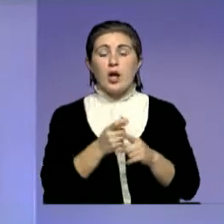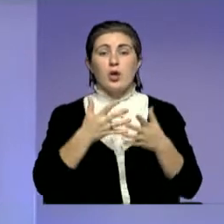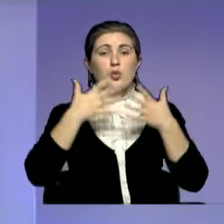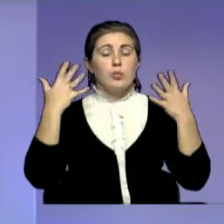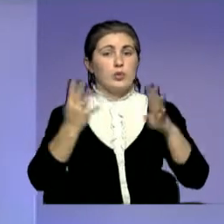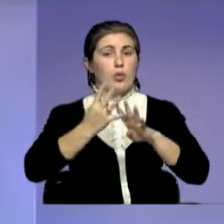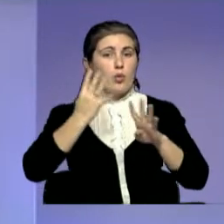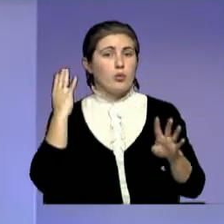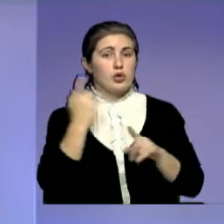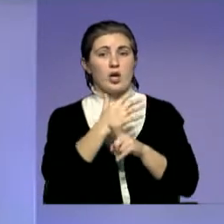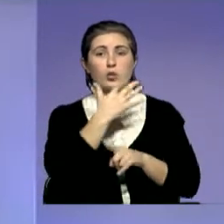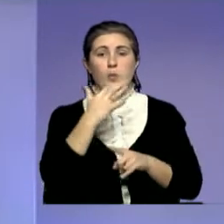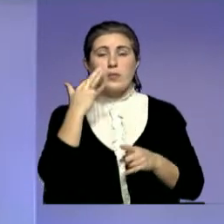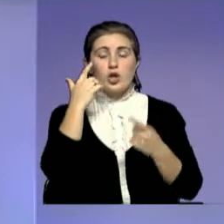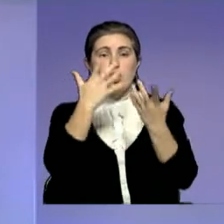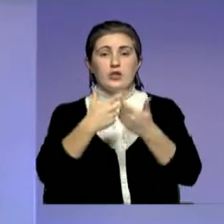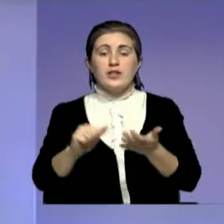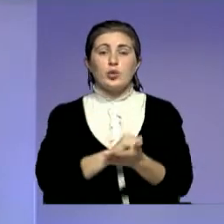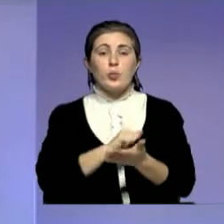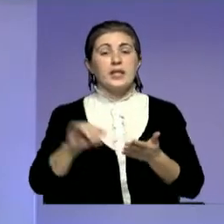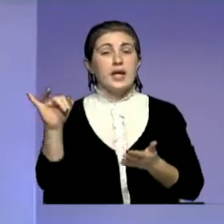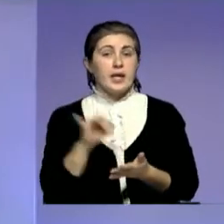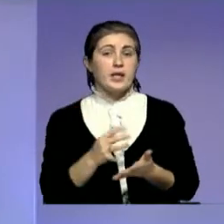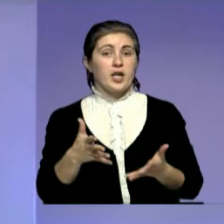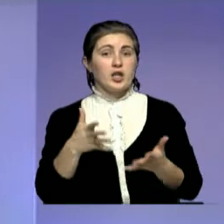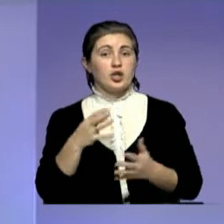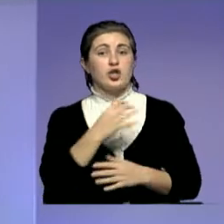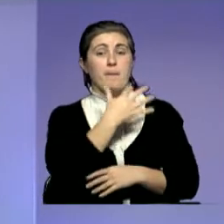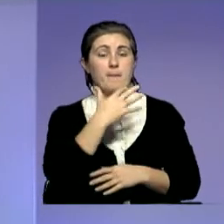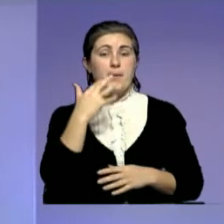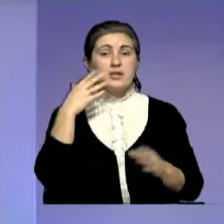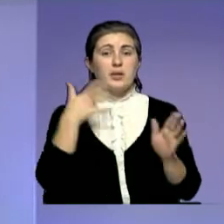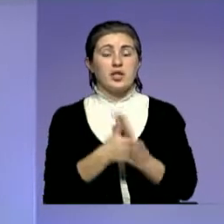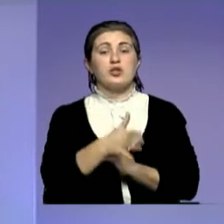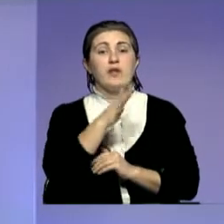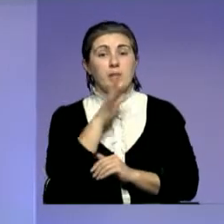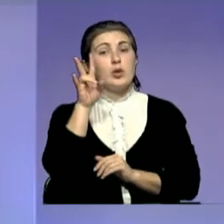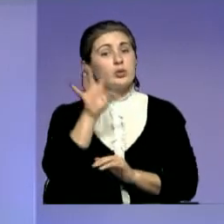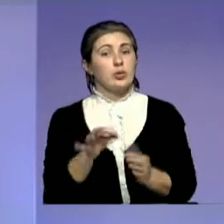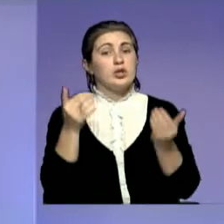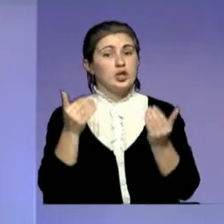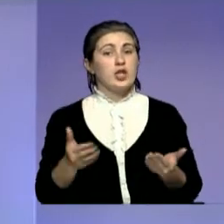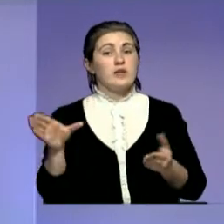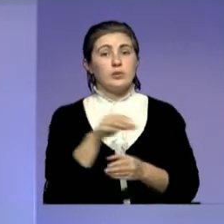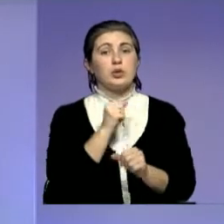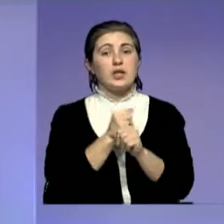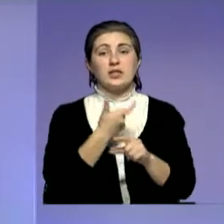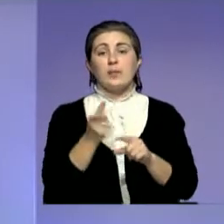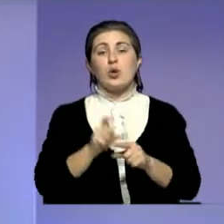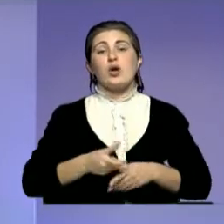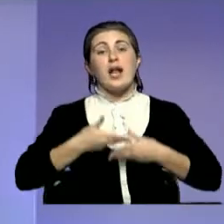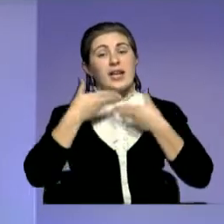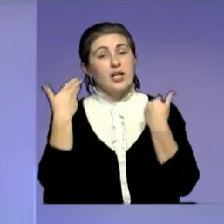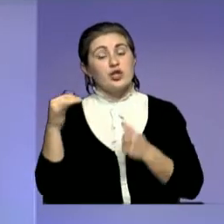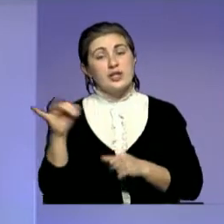очереди, огромное количество документов и, конечно же, масса потраченного времени. Но сейчас все делается намного легче